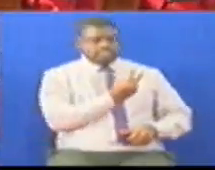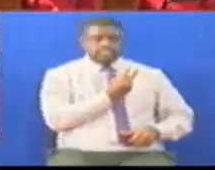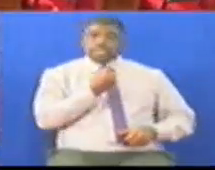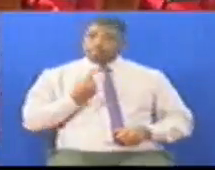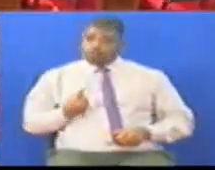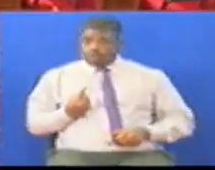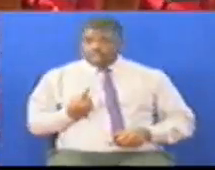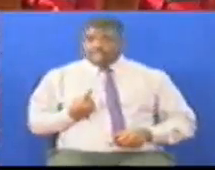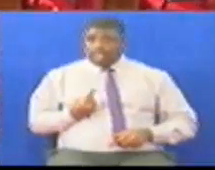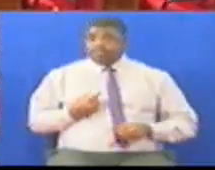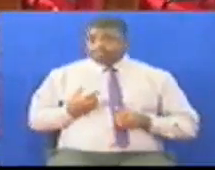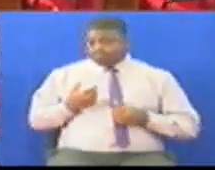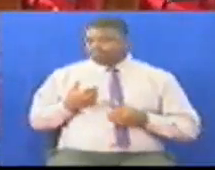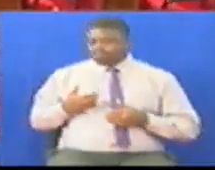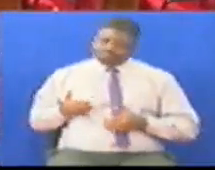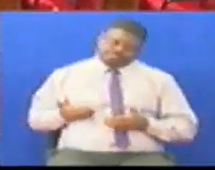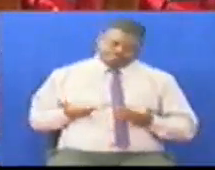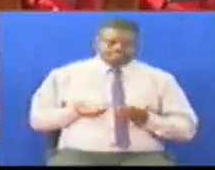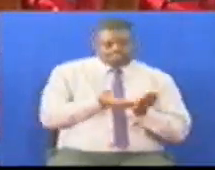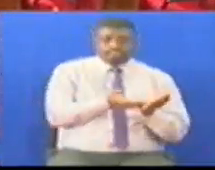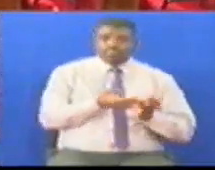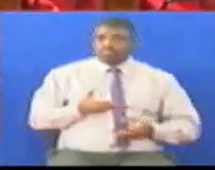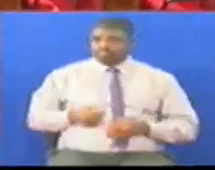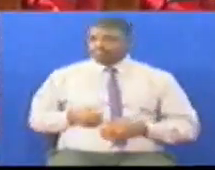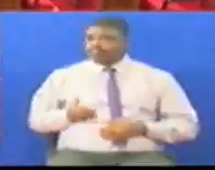Mheshimiwa waziri wa nchi